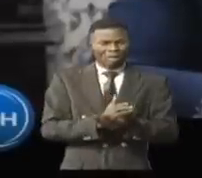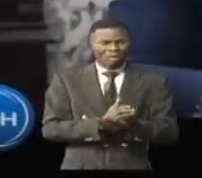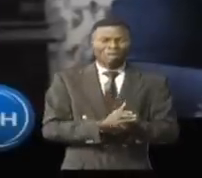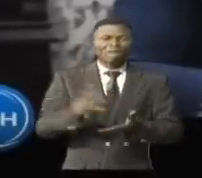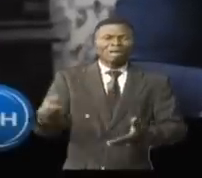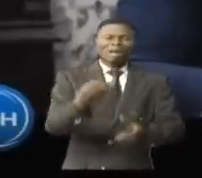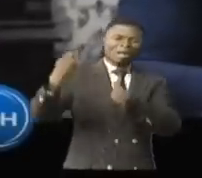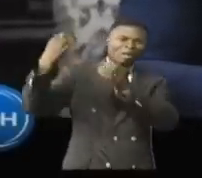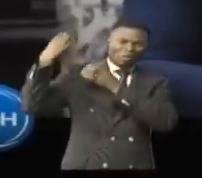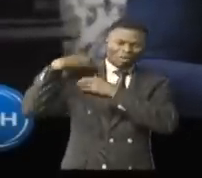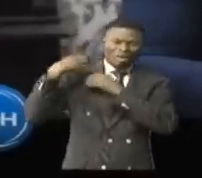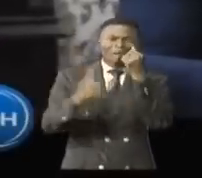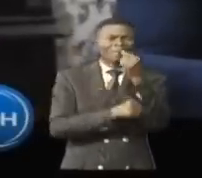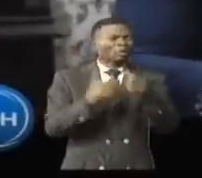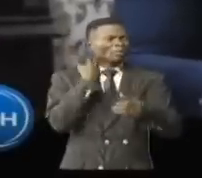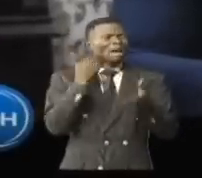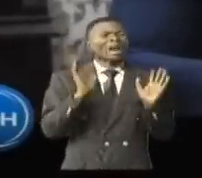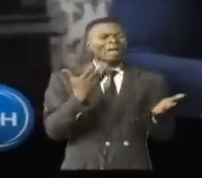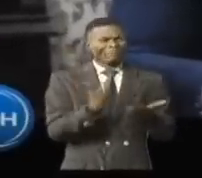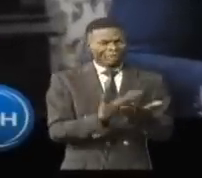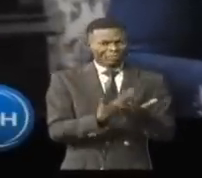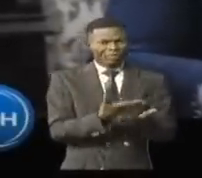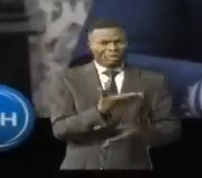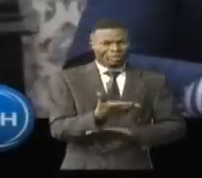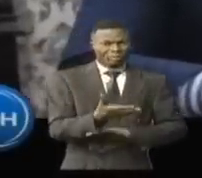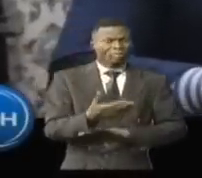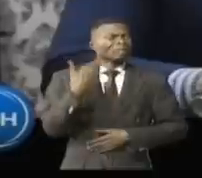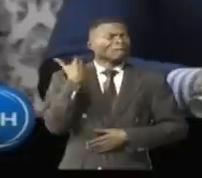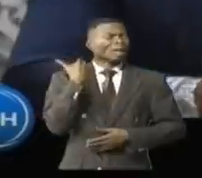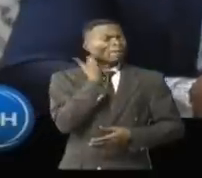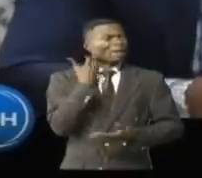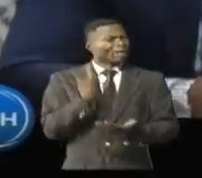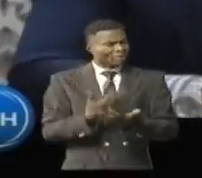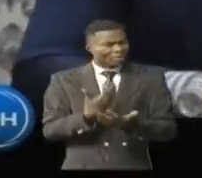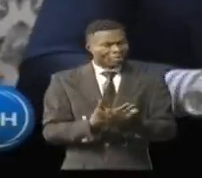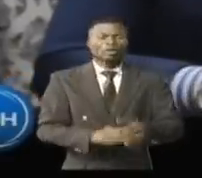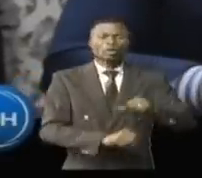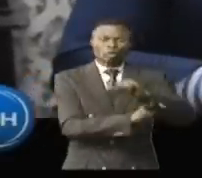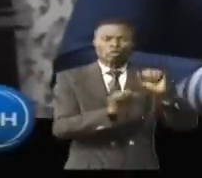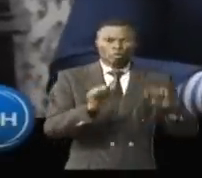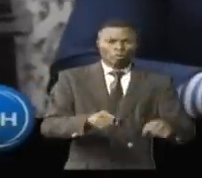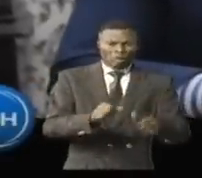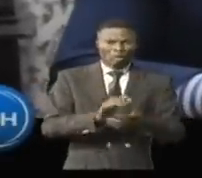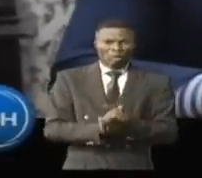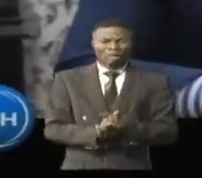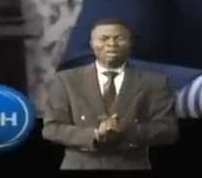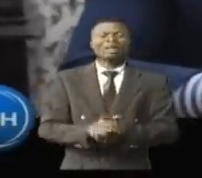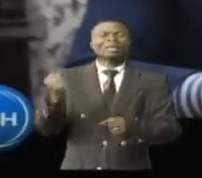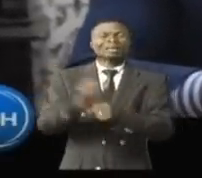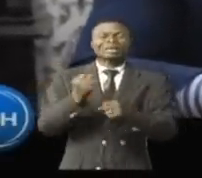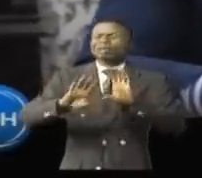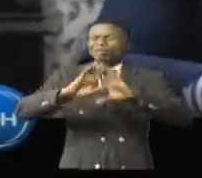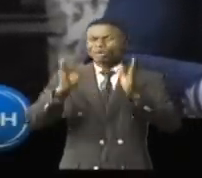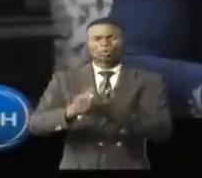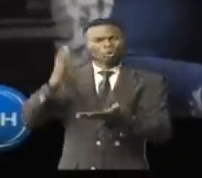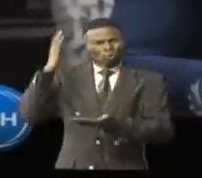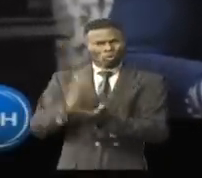en charge des urgences. Les urgences uniquement. Et là, les consultations externes sont annulées, tous les cas